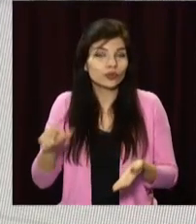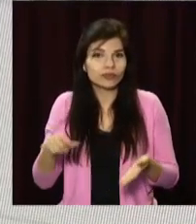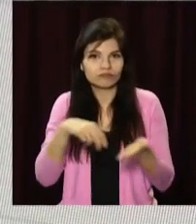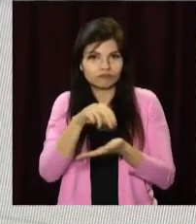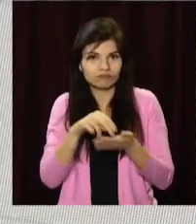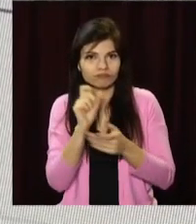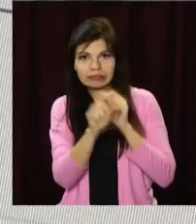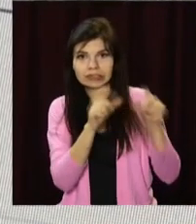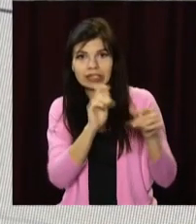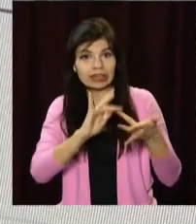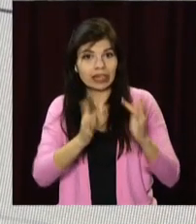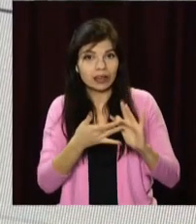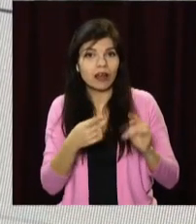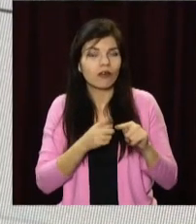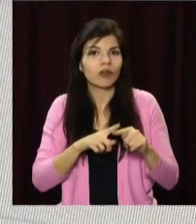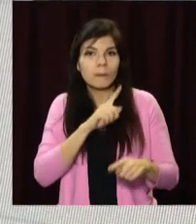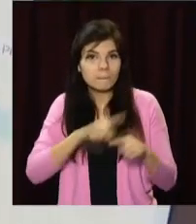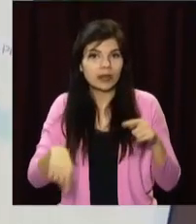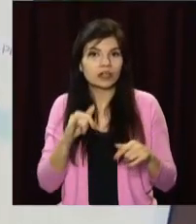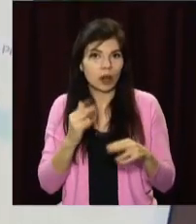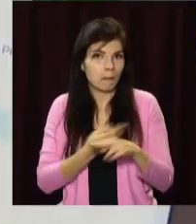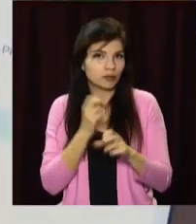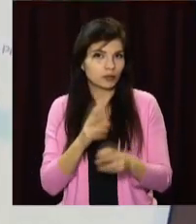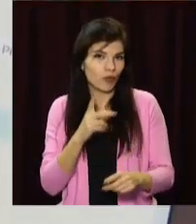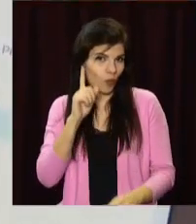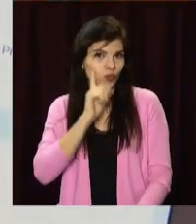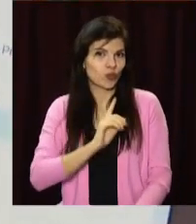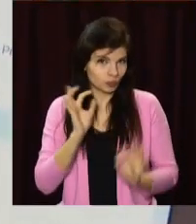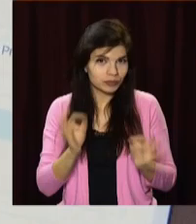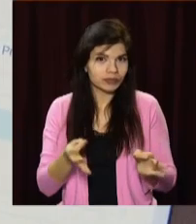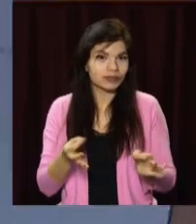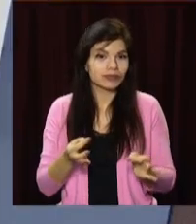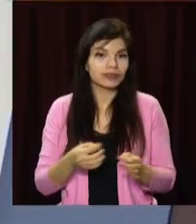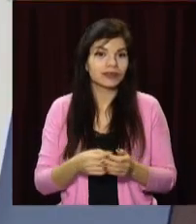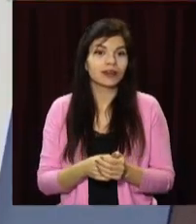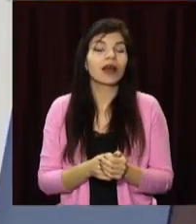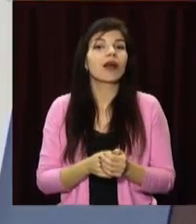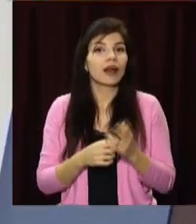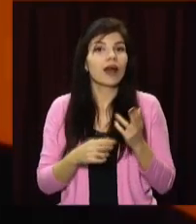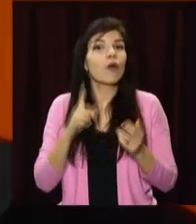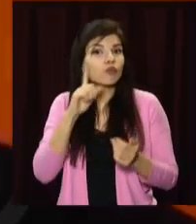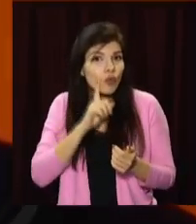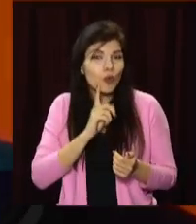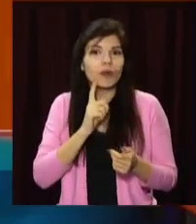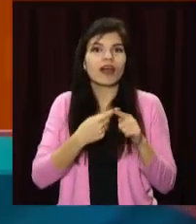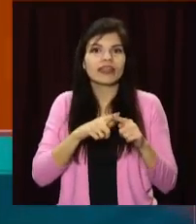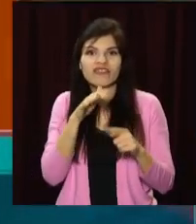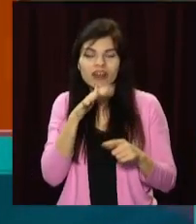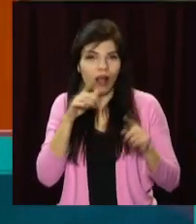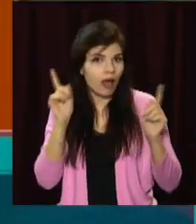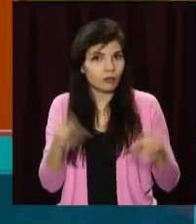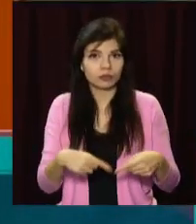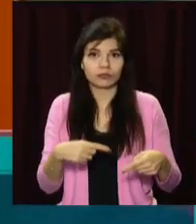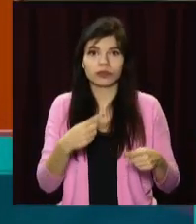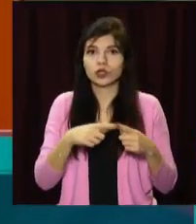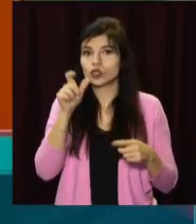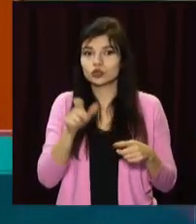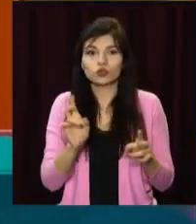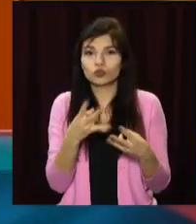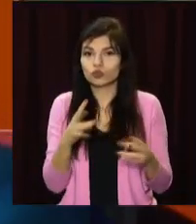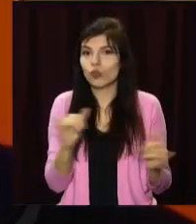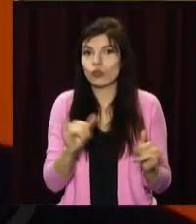все більше покупок українці роблять в інтернеті. Мовляв, це швидко і безпечно. Перше – це час. Друге – це